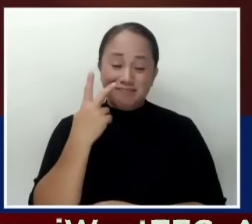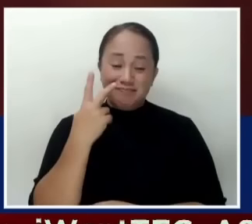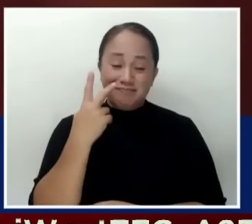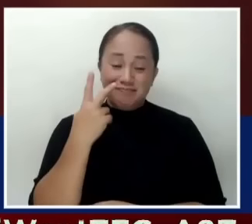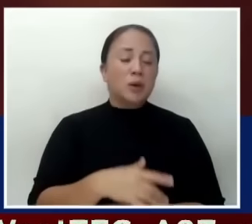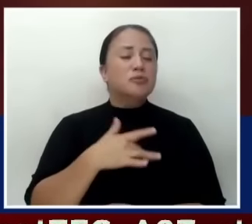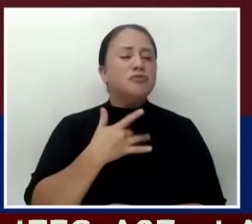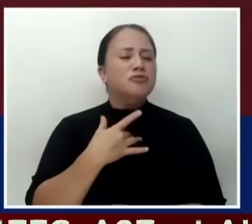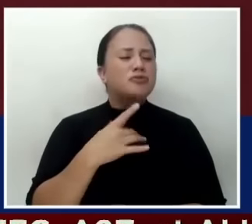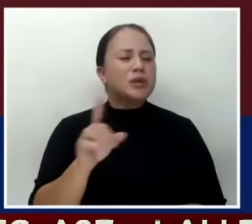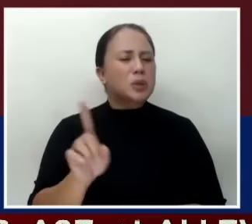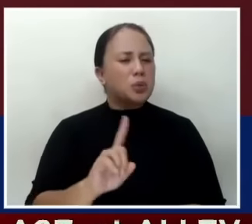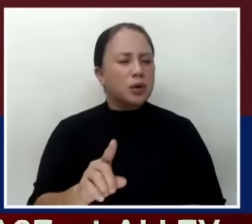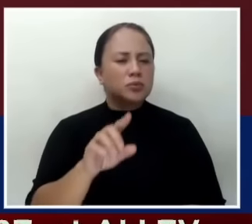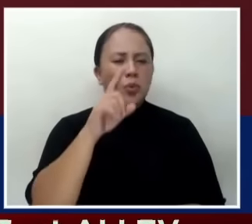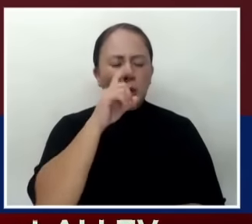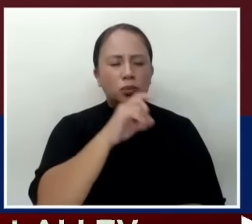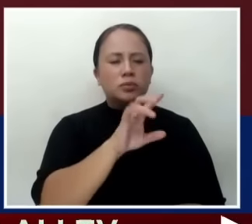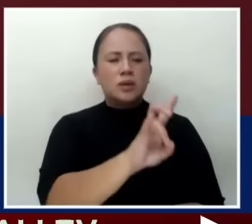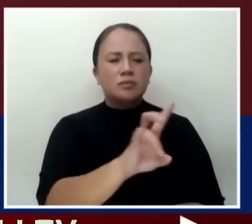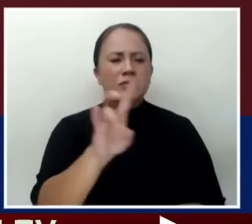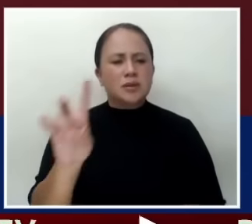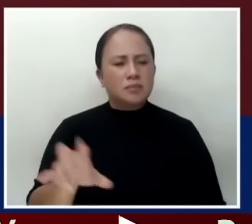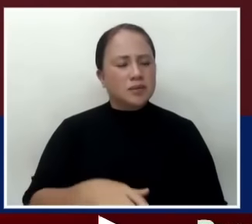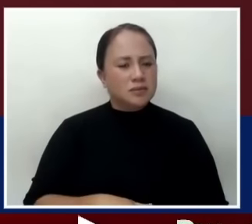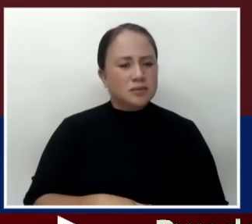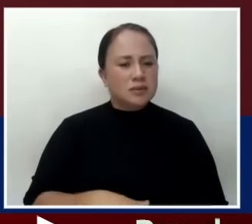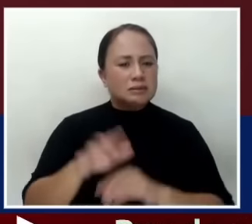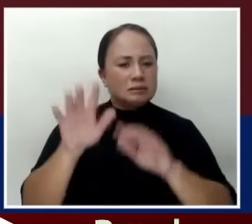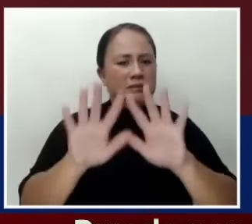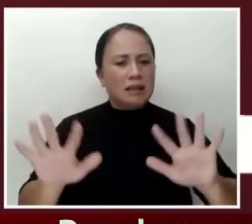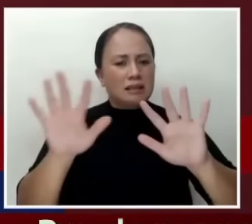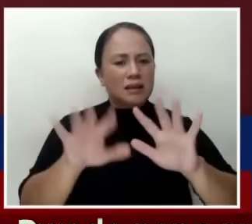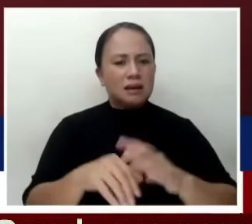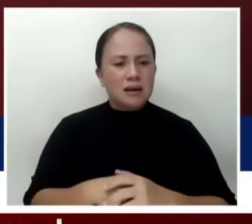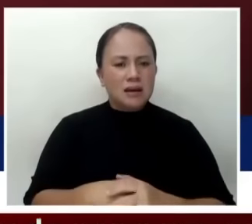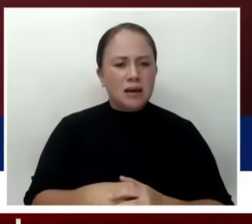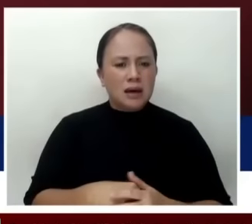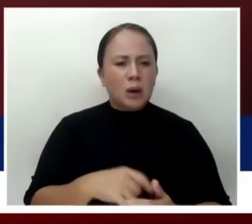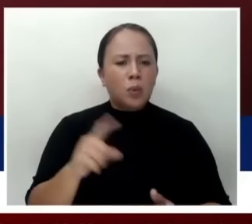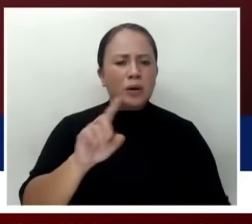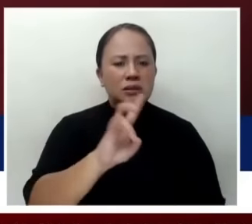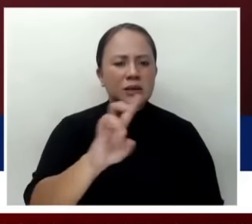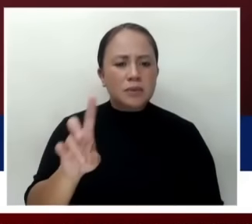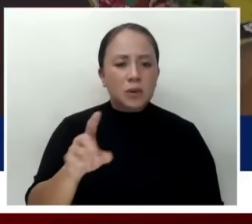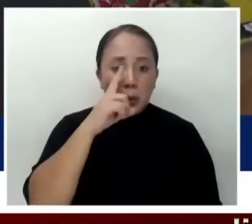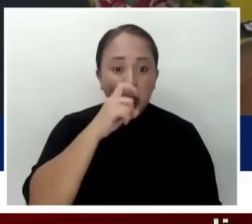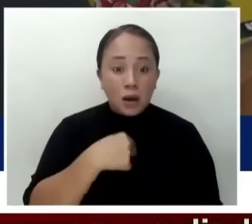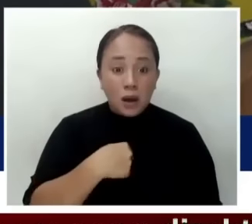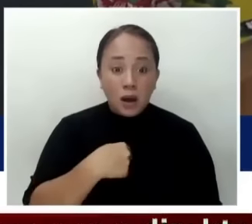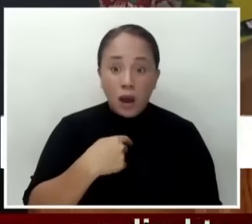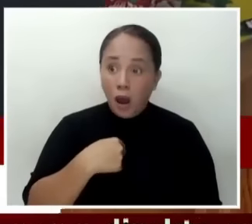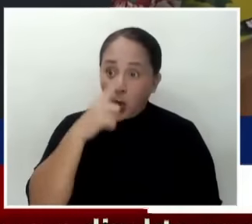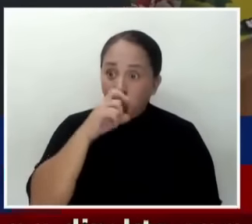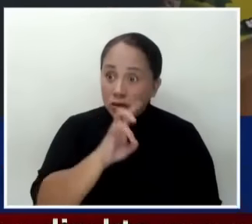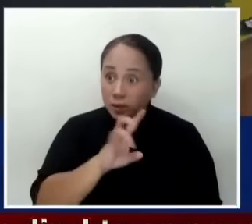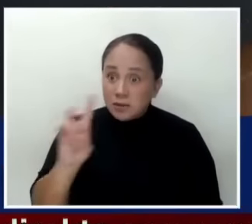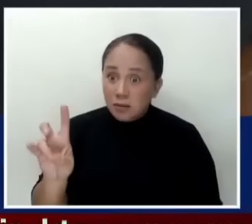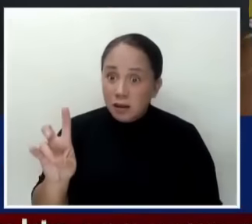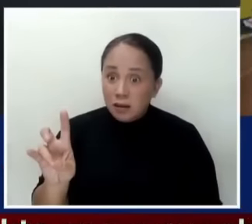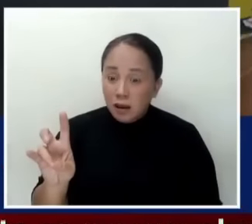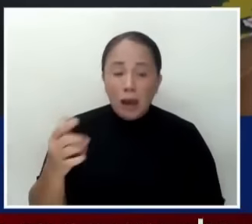pakiramdam? 77. Oh. Sa Sunday. Ano yung 77? Edad mo. Oh, 77? Buhay pa! Buhay